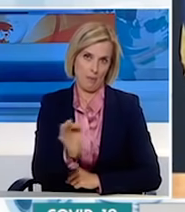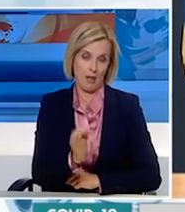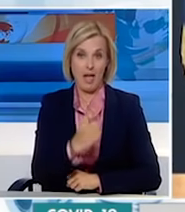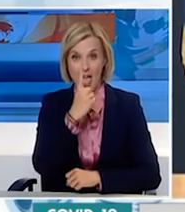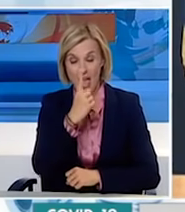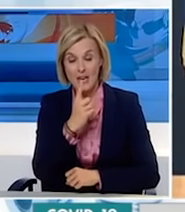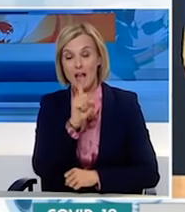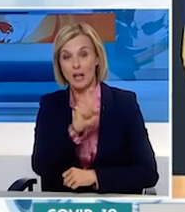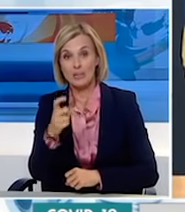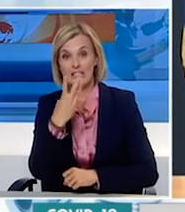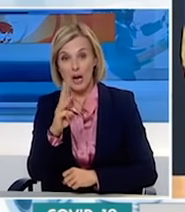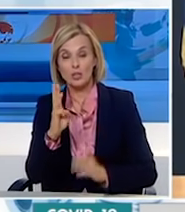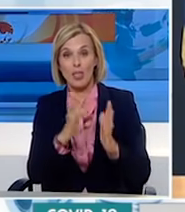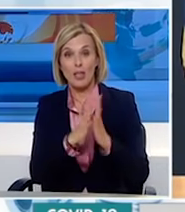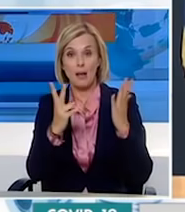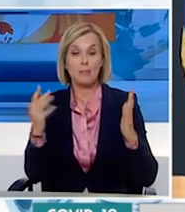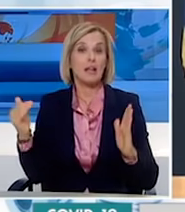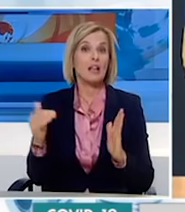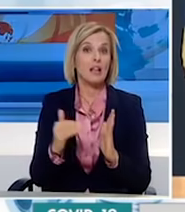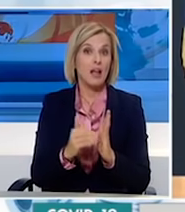από 1.317.000